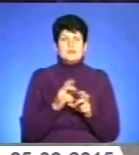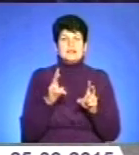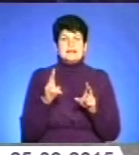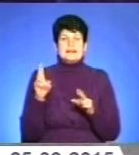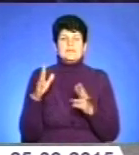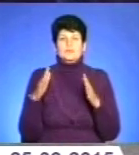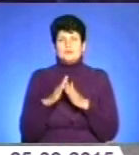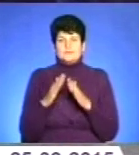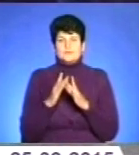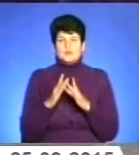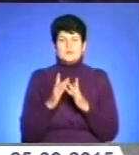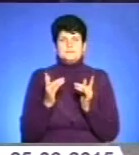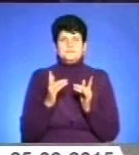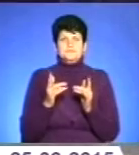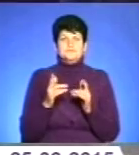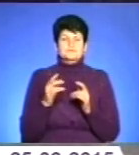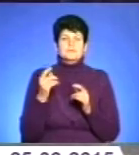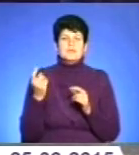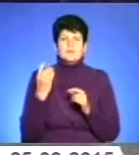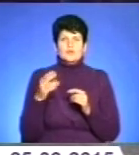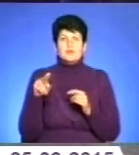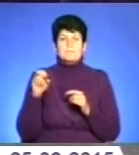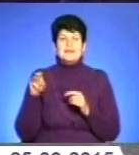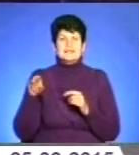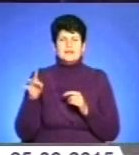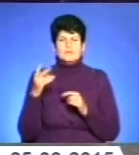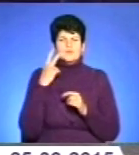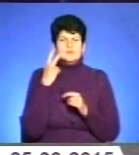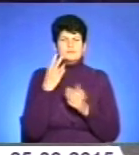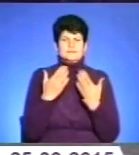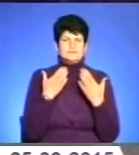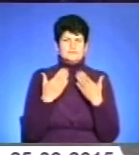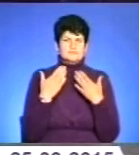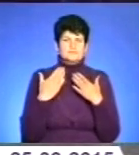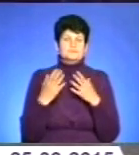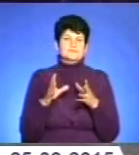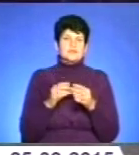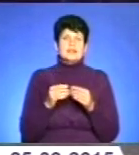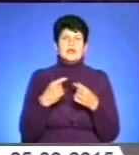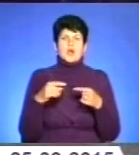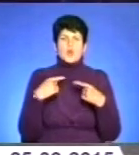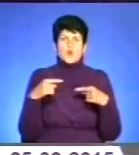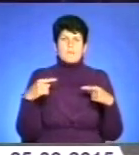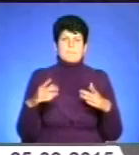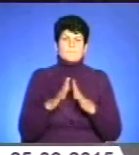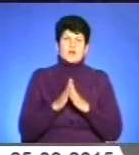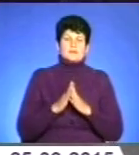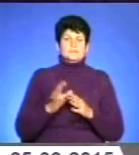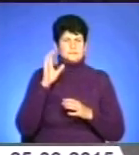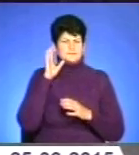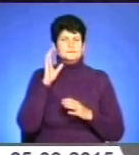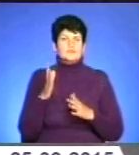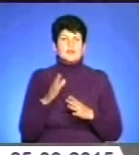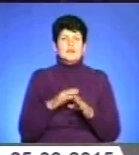і з цим будинком інтернат Петриках, і з іншими ми постійно всі роки контактуємо, все на любе прохання відкликаємося. Ви чуєте,